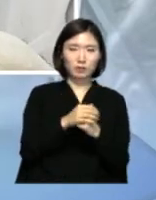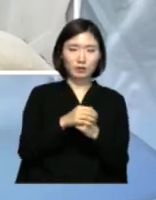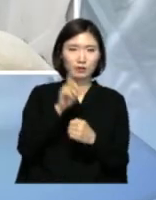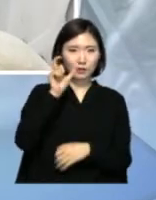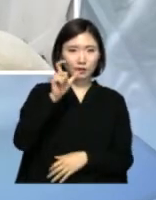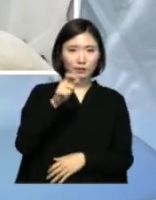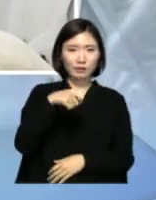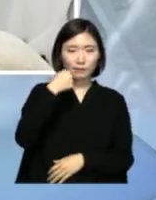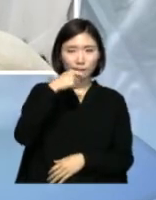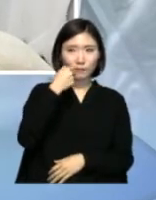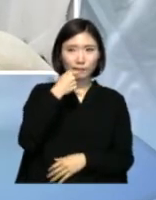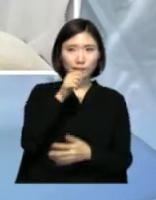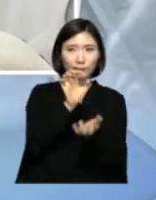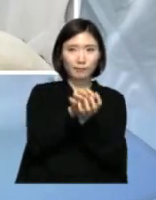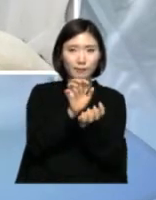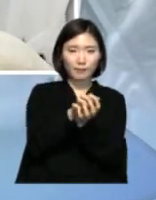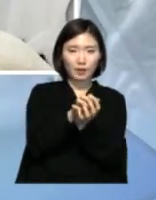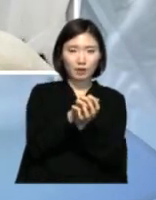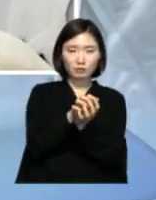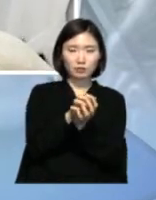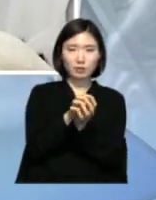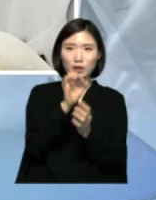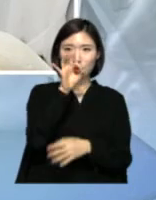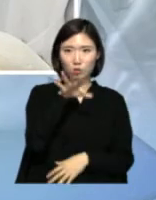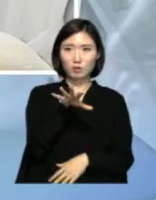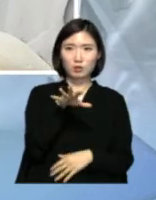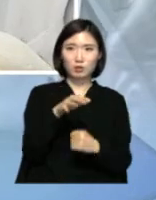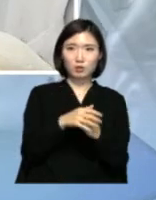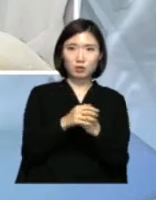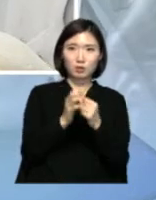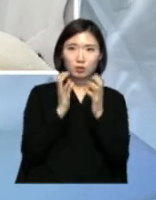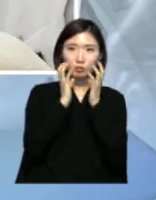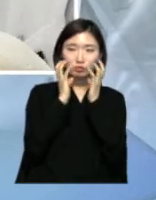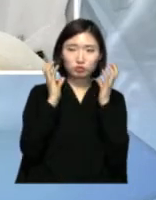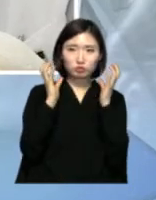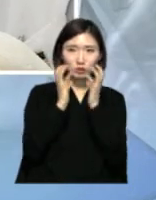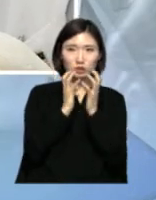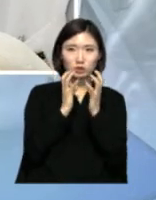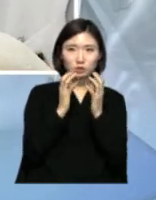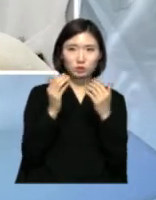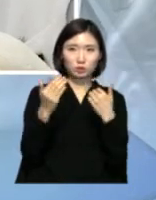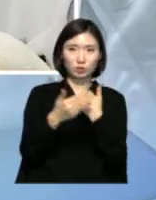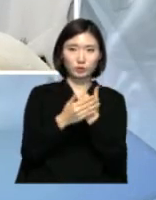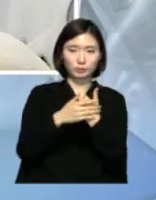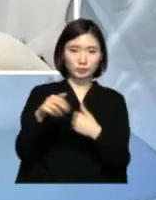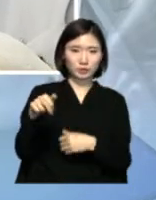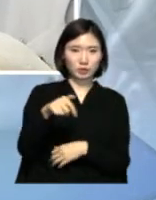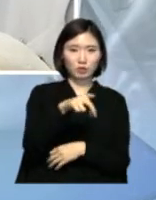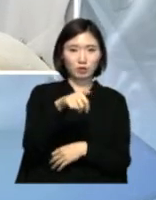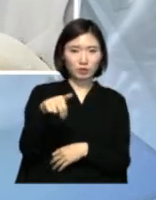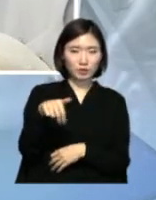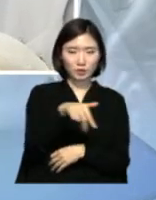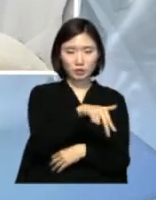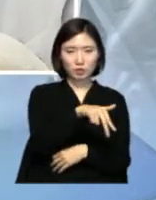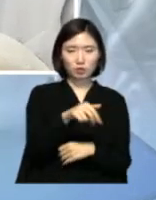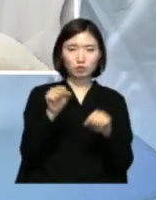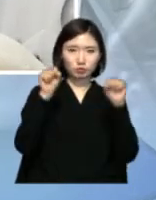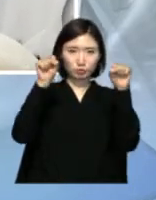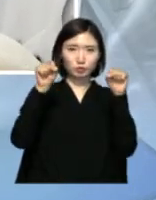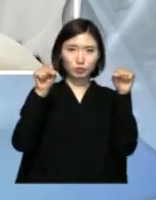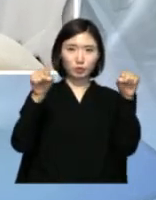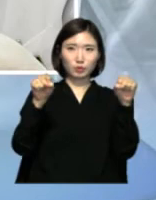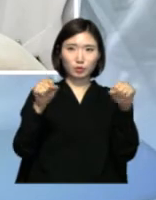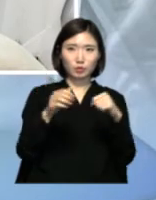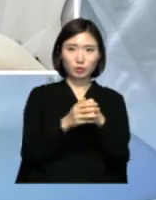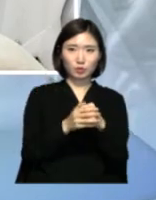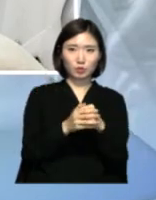딱딱을 씹는다든지 그런 거를 좀 피해 주셔야 되고 이제 붓기에 도움이 되는 이제 걷기 운동 같은 유산소 운동을 한다든지 아니면